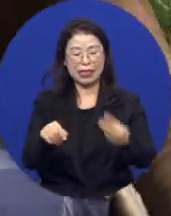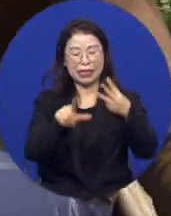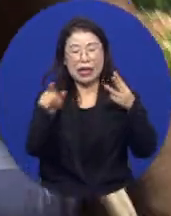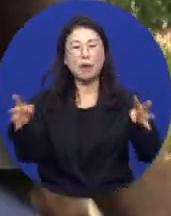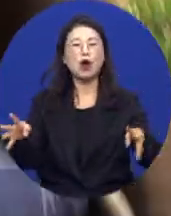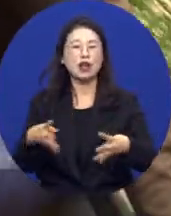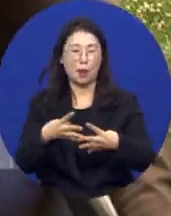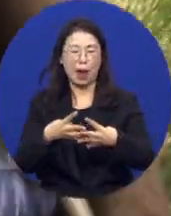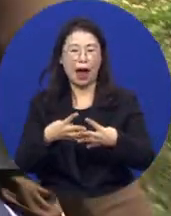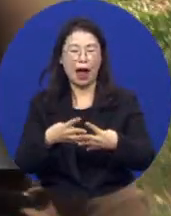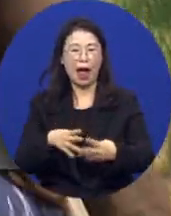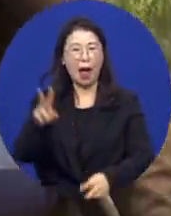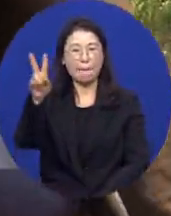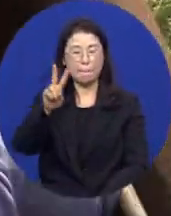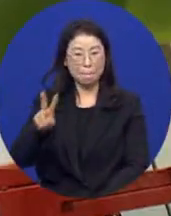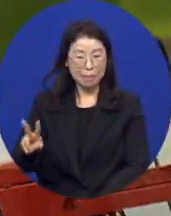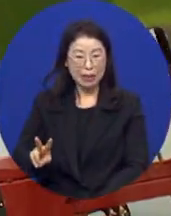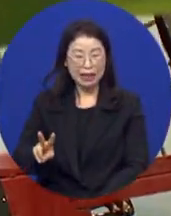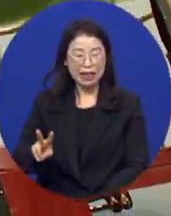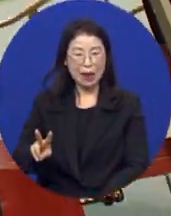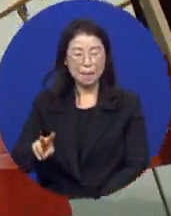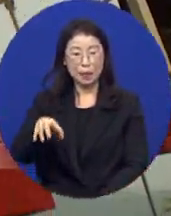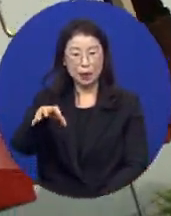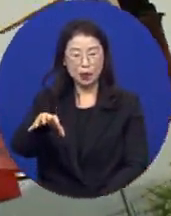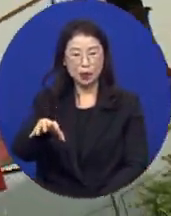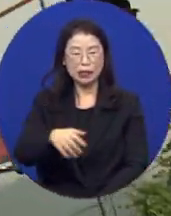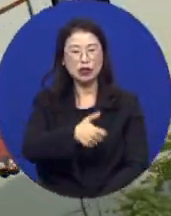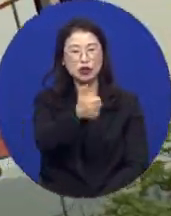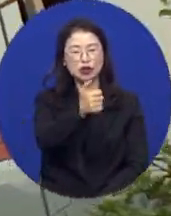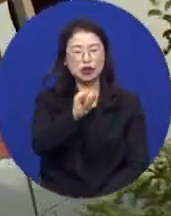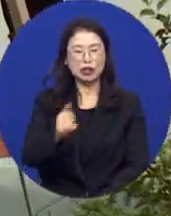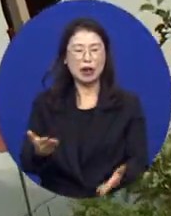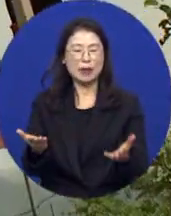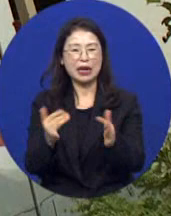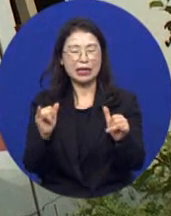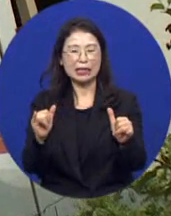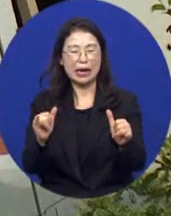협약을 체결한 베트남 남딘성에서 50명의